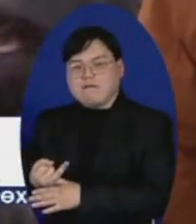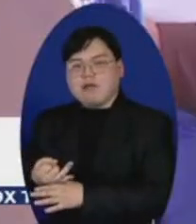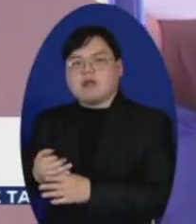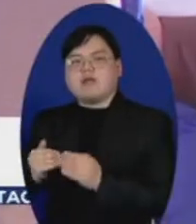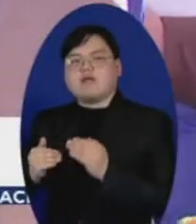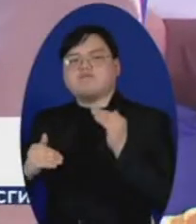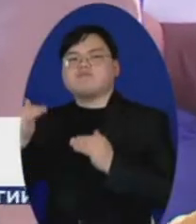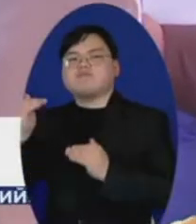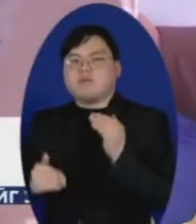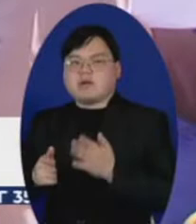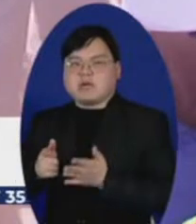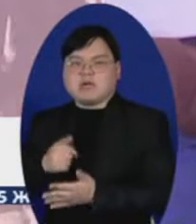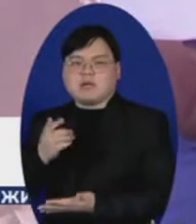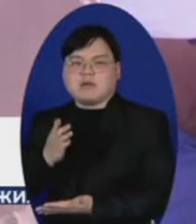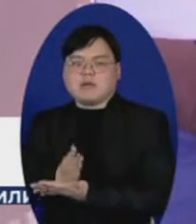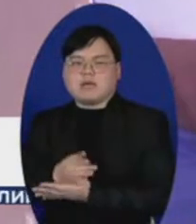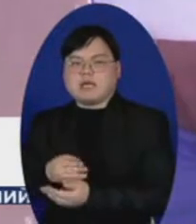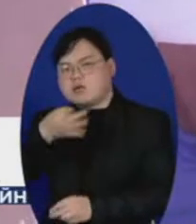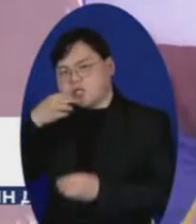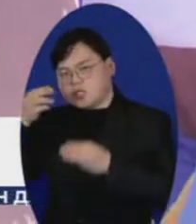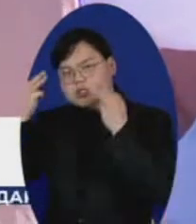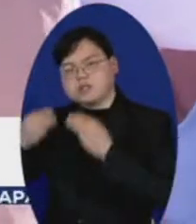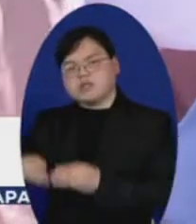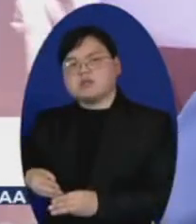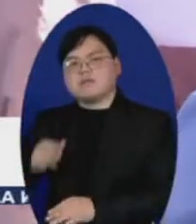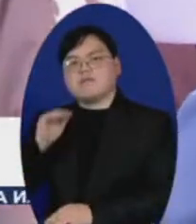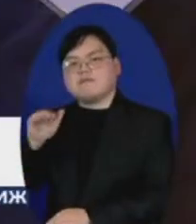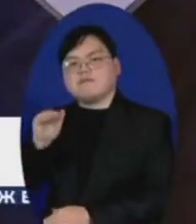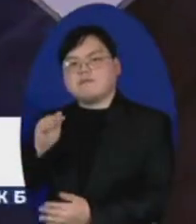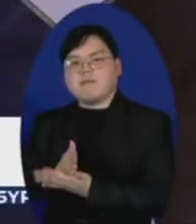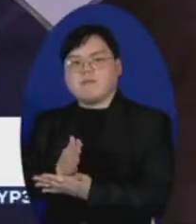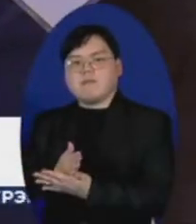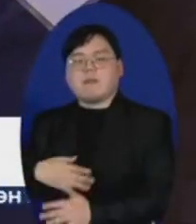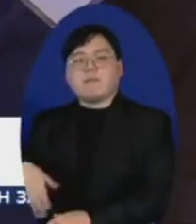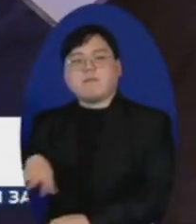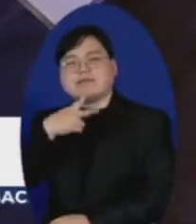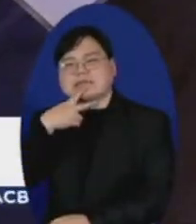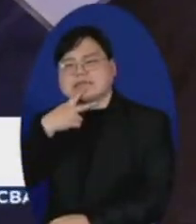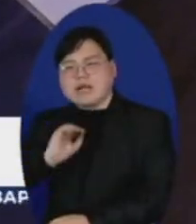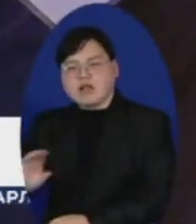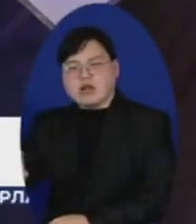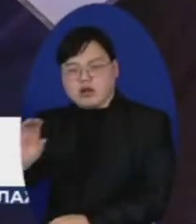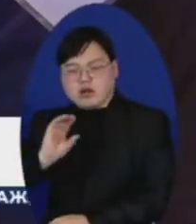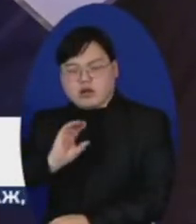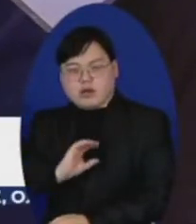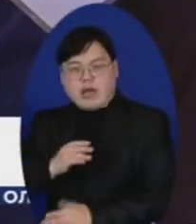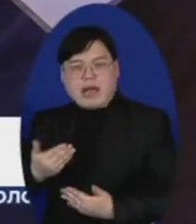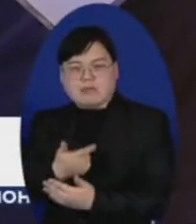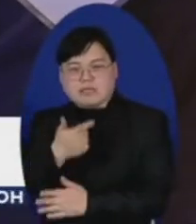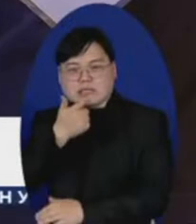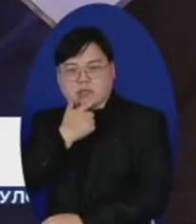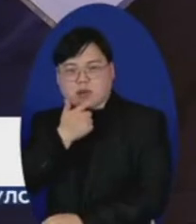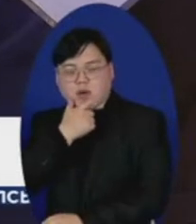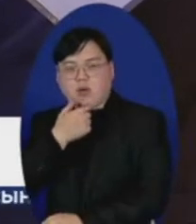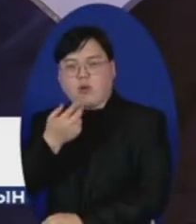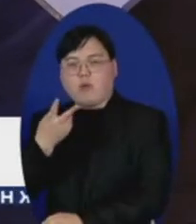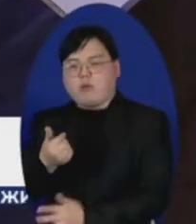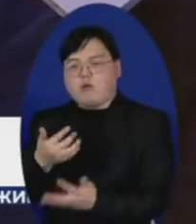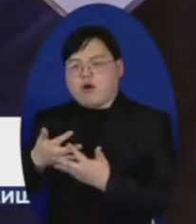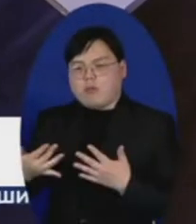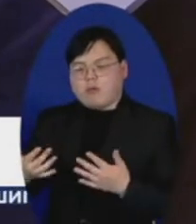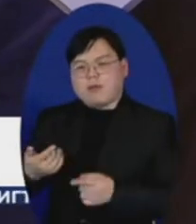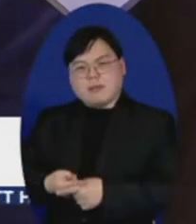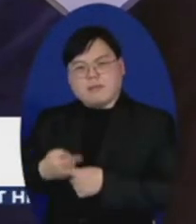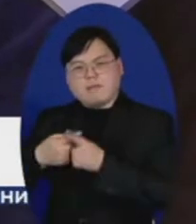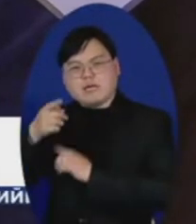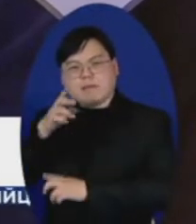доошгүй байлгах доривтой шийдэл хэрэгтэй байгааг хэлж байна. Бидний авсан цалин ханаас ирэх байгаа. Одоо юмны үнэ одоо ингээд өдөр өдрөөс ингээд нэмэгдээл явж